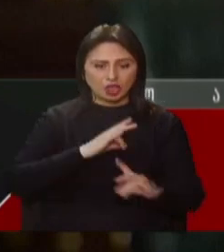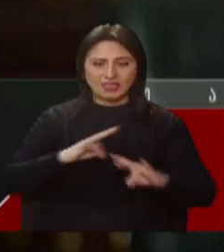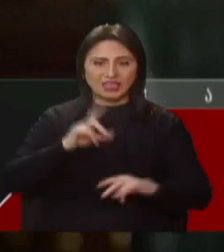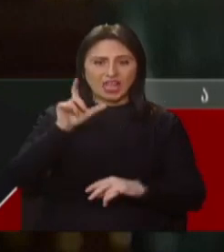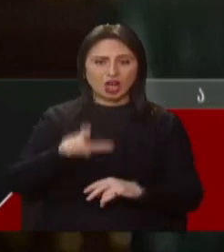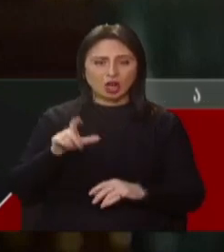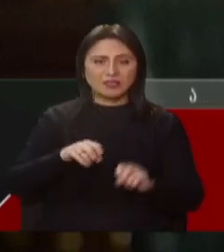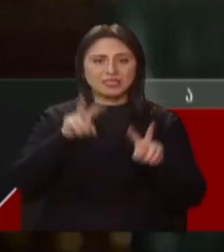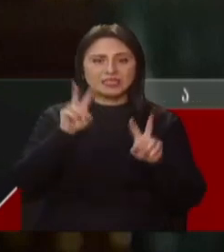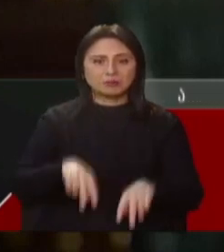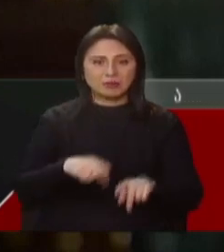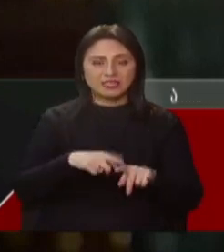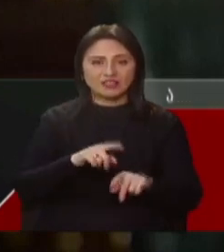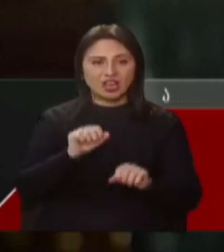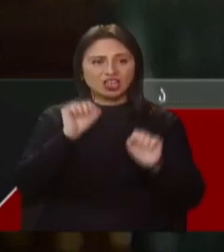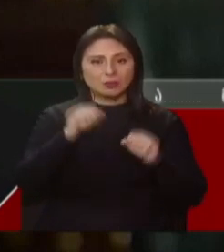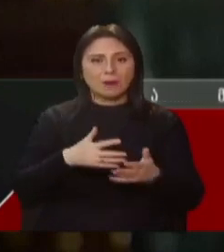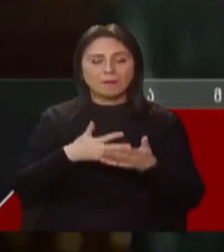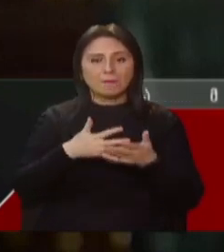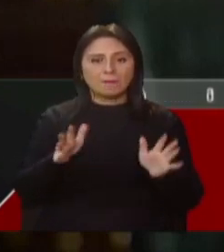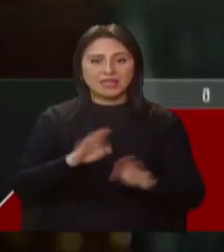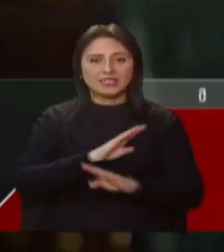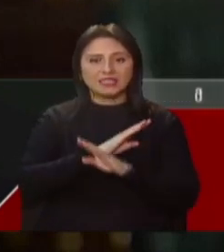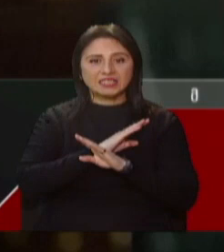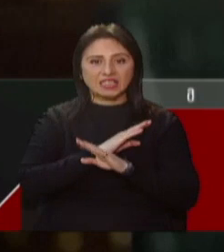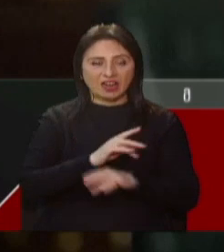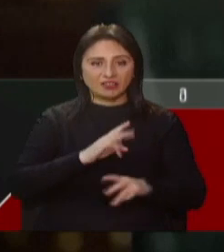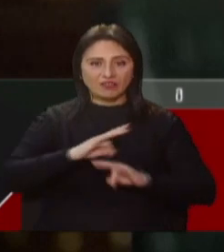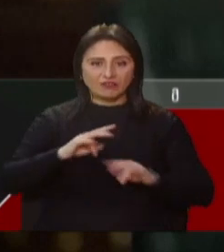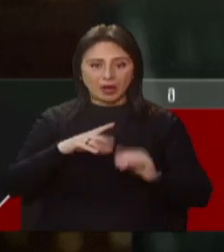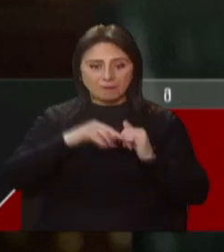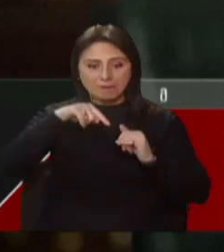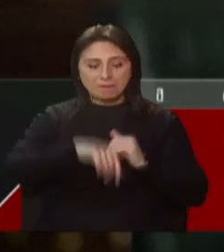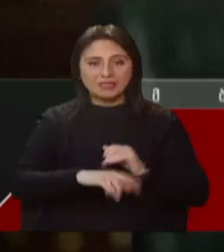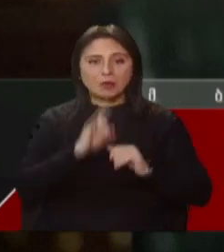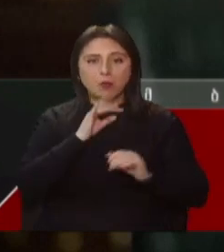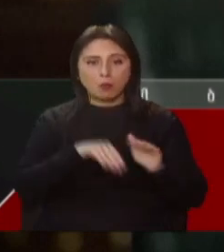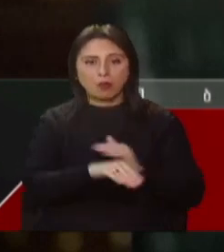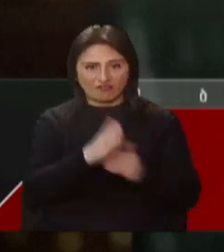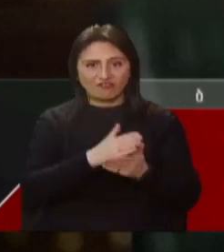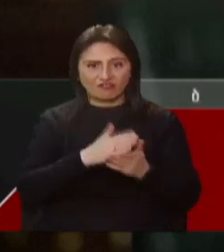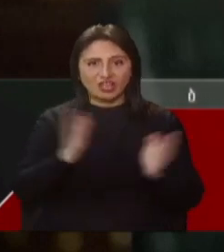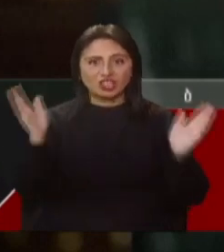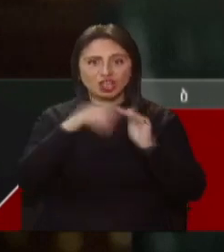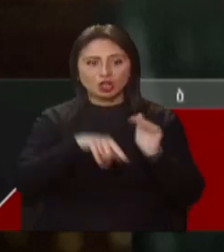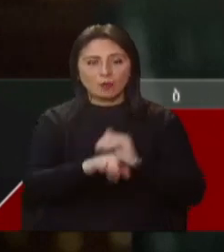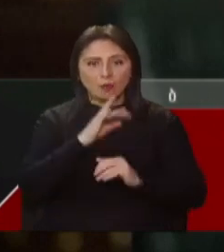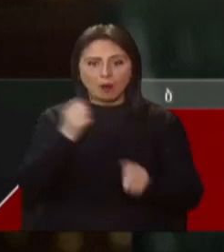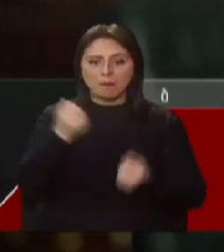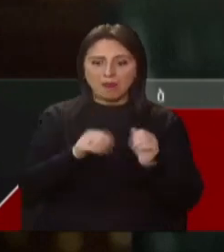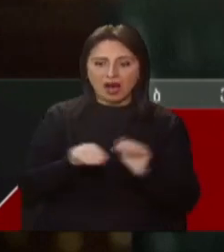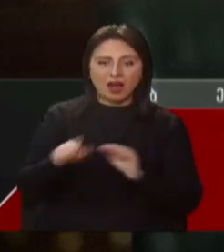Ტერორისტები განზრახტოვებენ, რაც შეიძლება მეტ სასიკვდილო მახეს, მიწაში დამალულ ნაღმებს, დანაღმულ შენობებს,